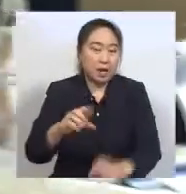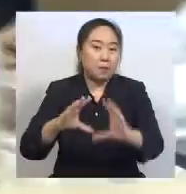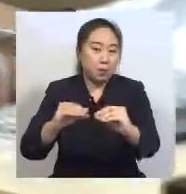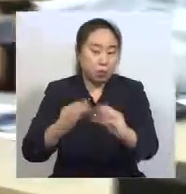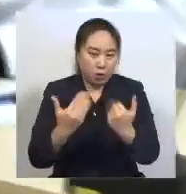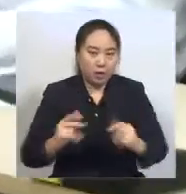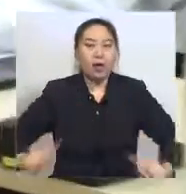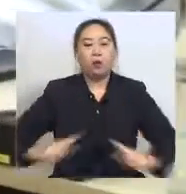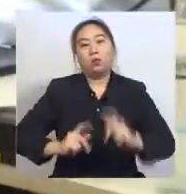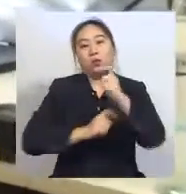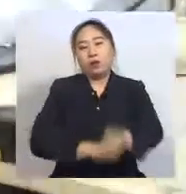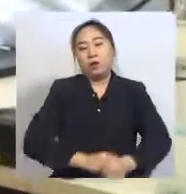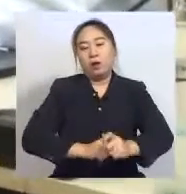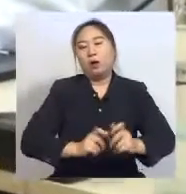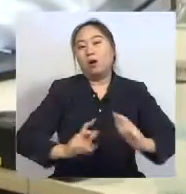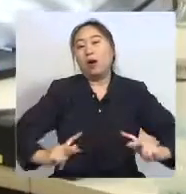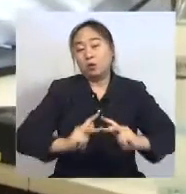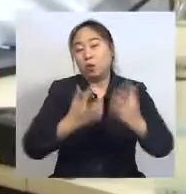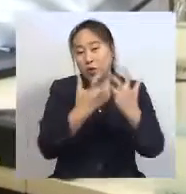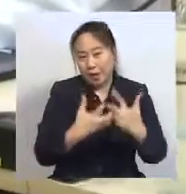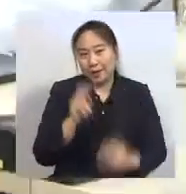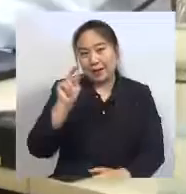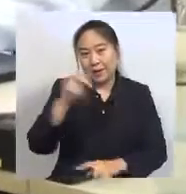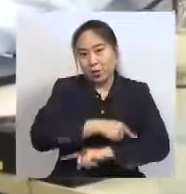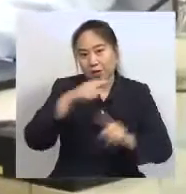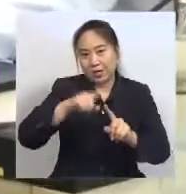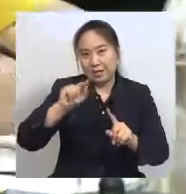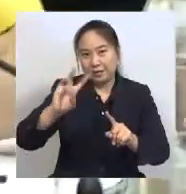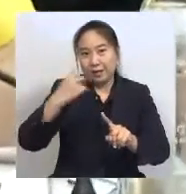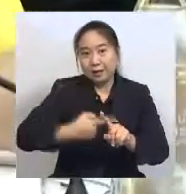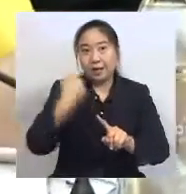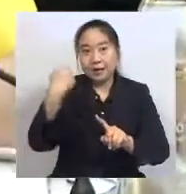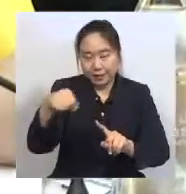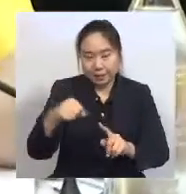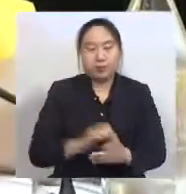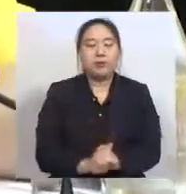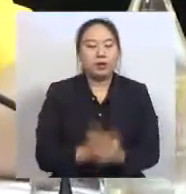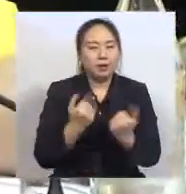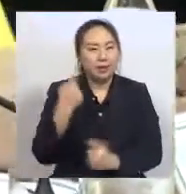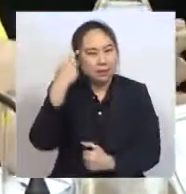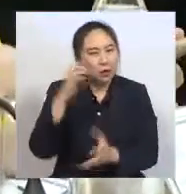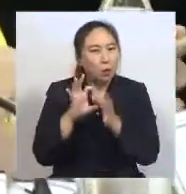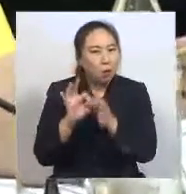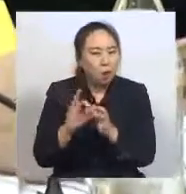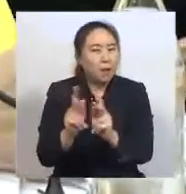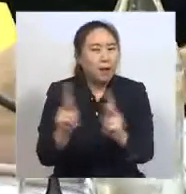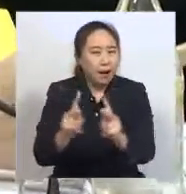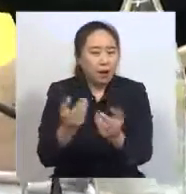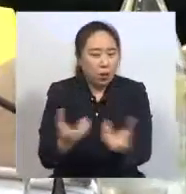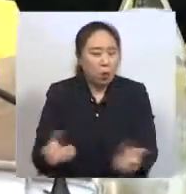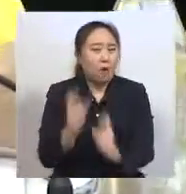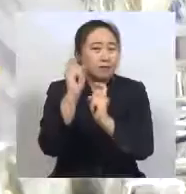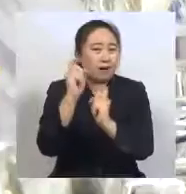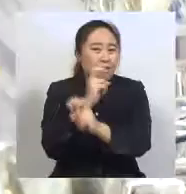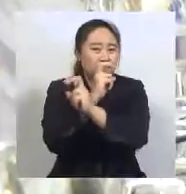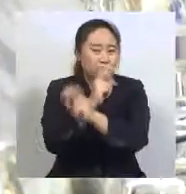อุตสาหกรรมได้นัดประชุมในวันที่27ตุลาคมส่วนข้อกังวลว่าคณะกรรมการวัตถุอันตรายอาจไม่เห็นด้วย